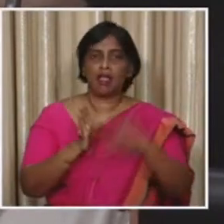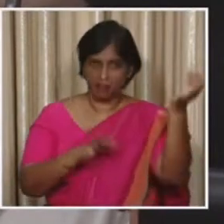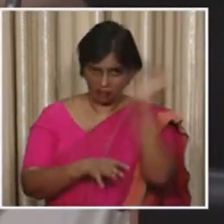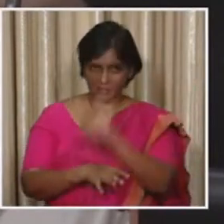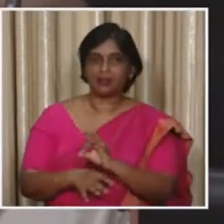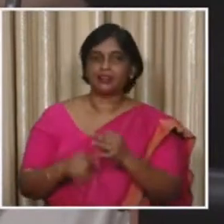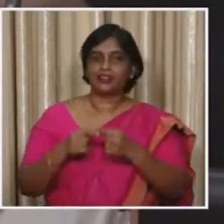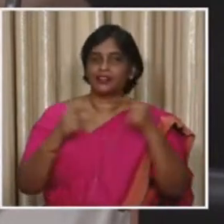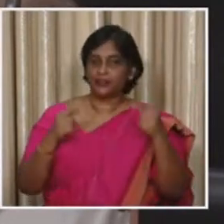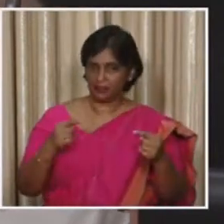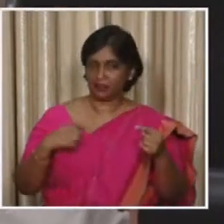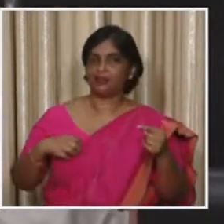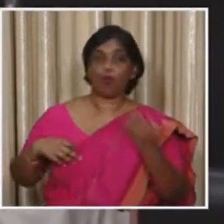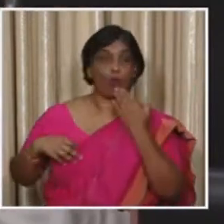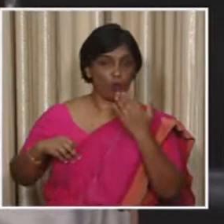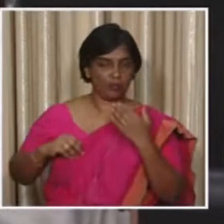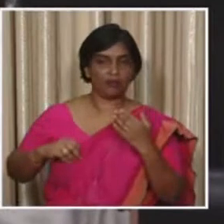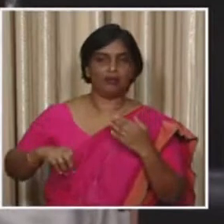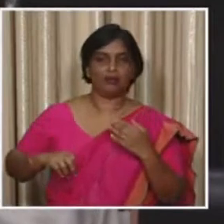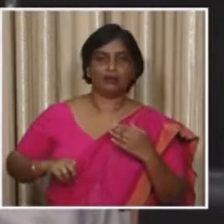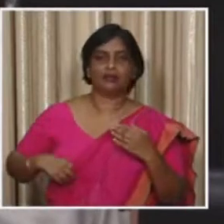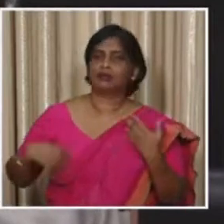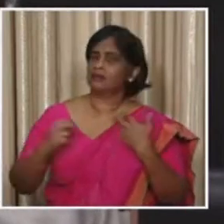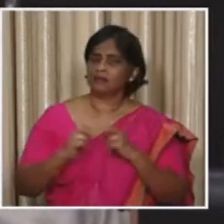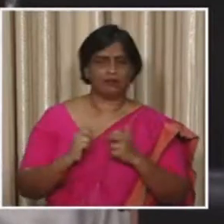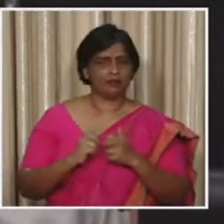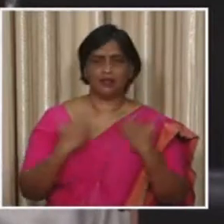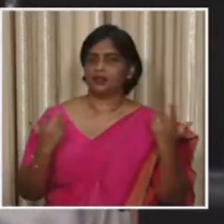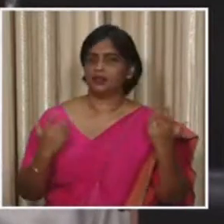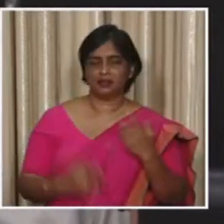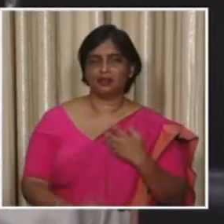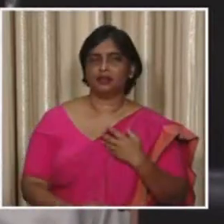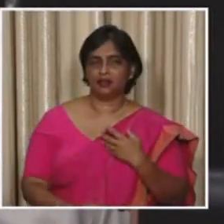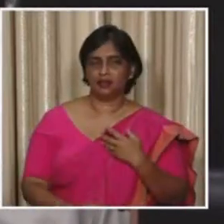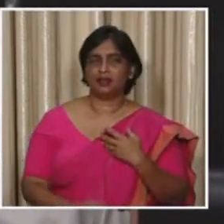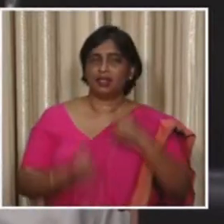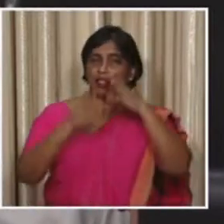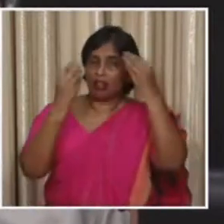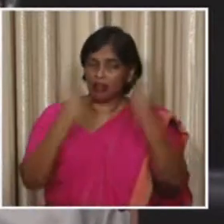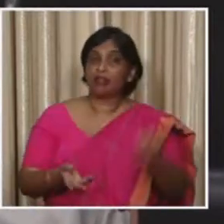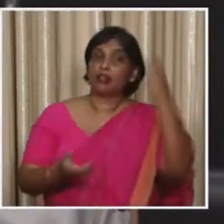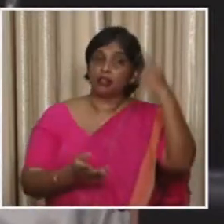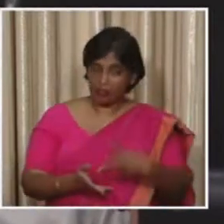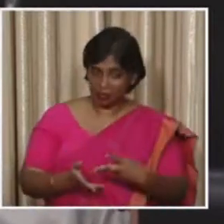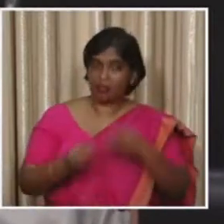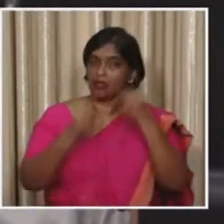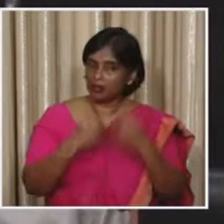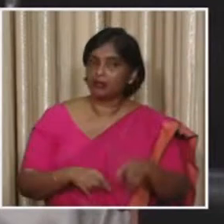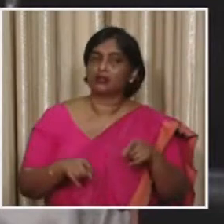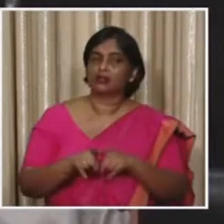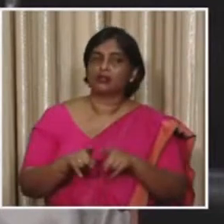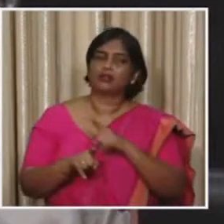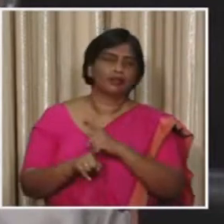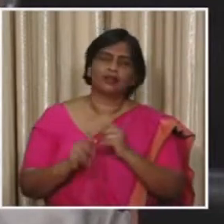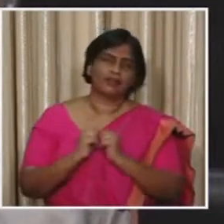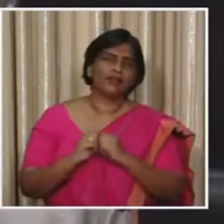දාන්න ඕනේ විපක්ෂ මේ උපදේශක හැටියට මට කමන්නේ එක සැරයක් උනේ වලේ වැටිලා දෙවන වෙනවද මේ එකක්